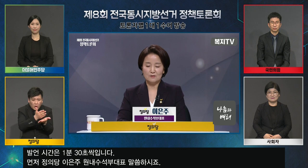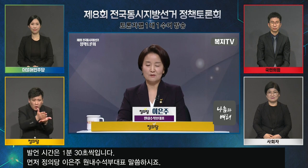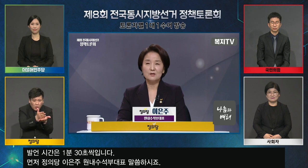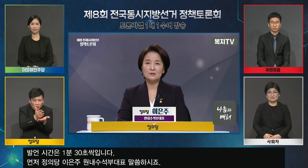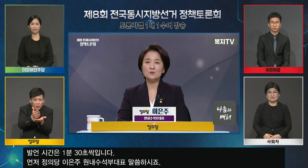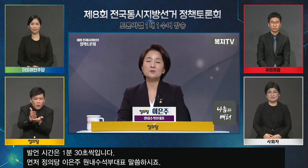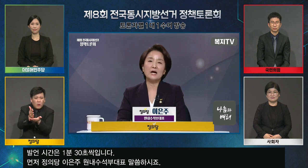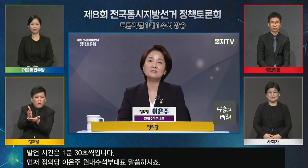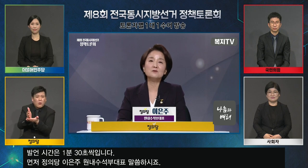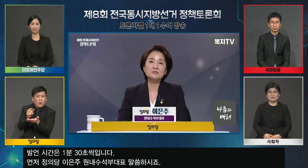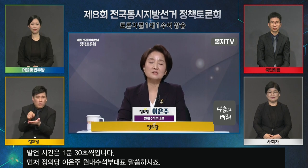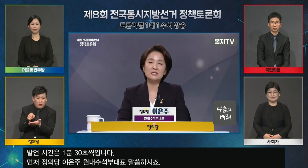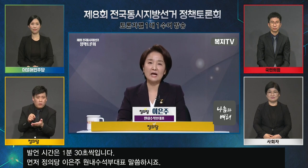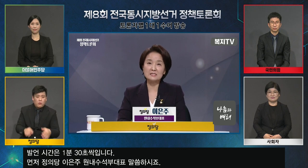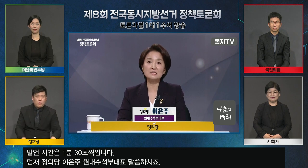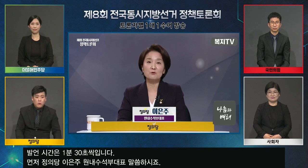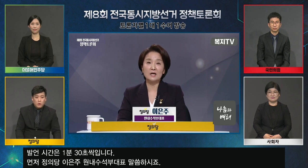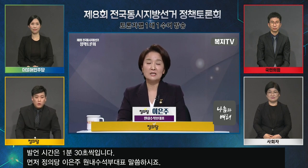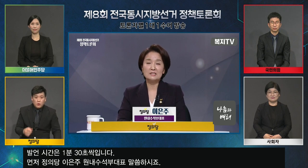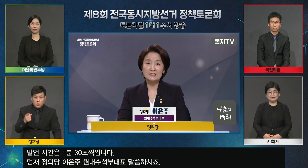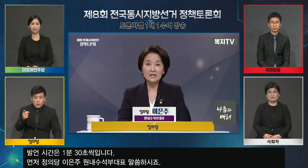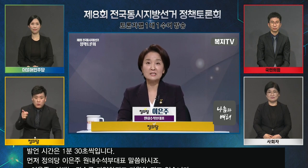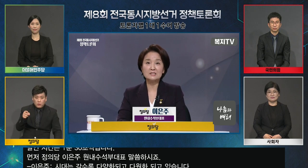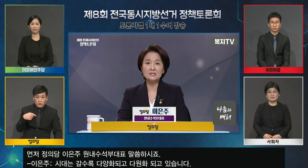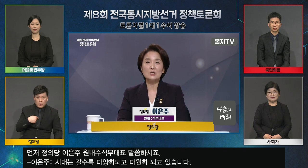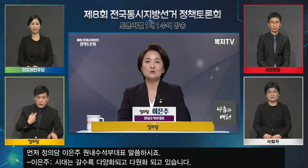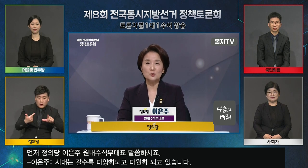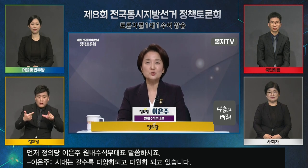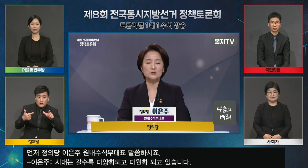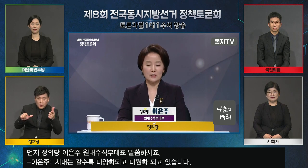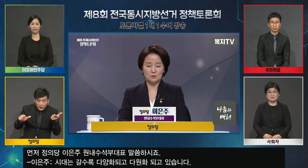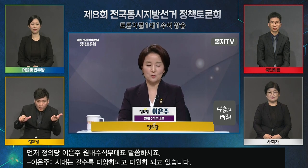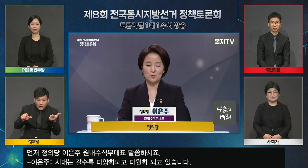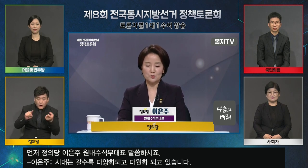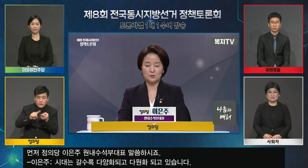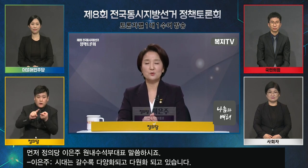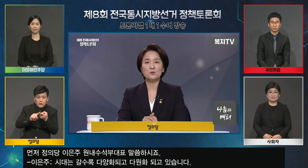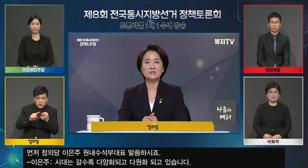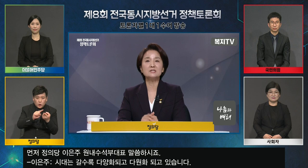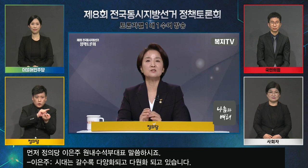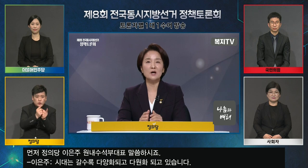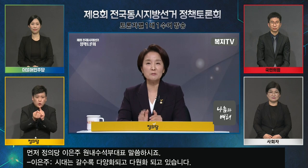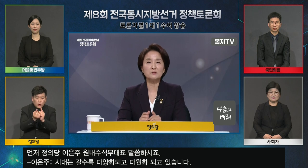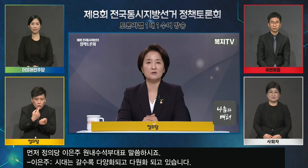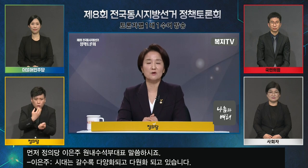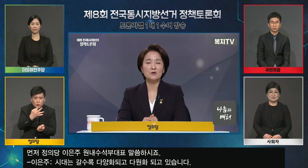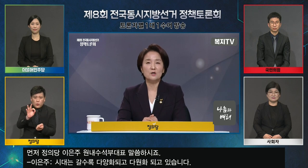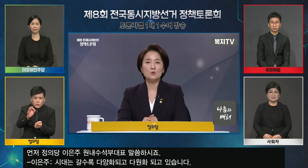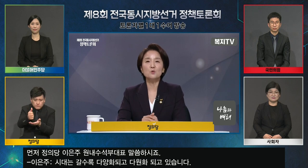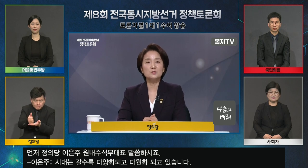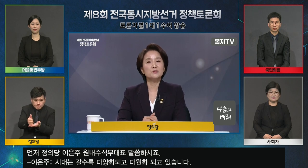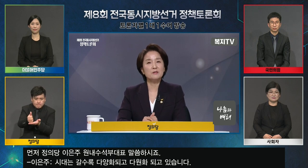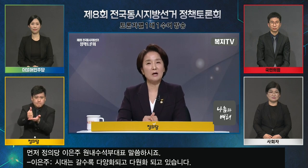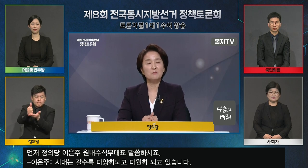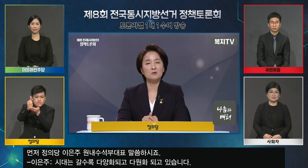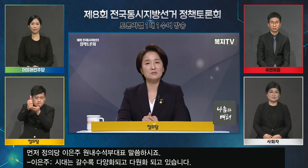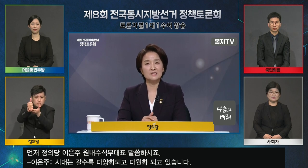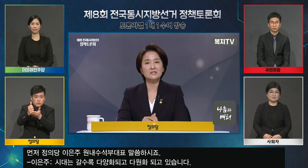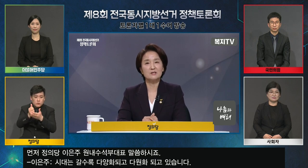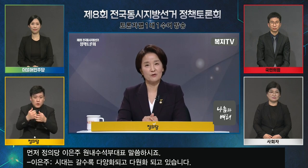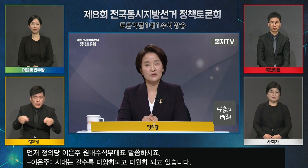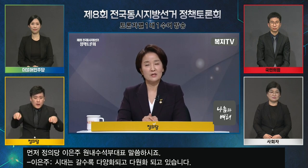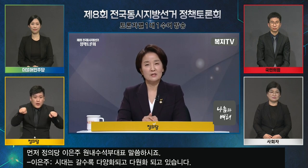서로 다른 것들의 가치와 차이를 존중하고 또 인정하면서 공존의